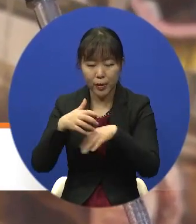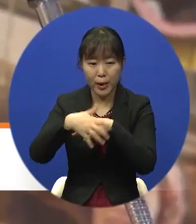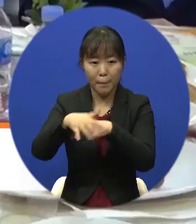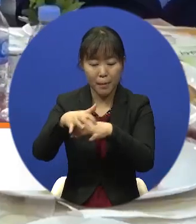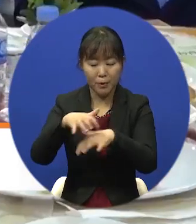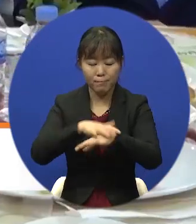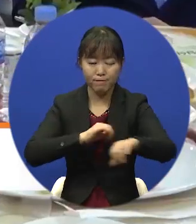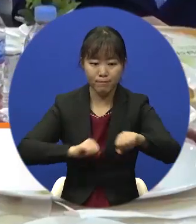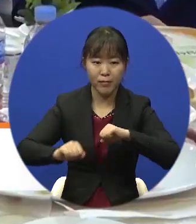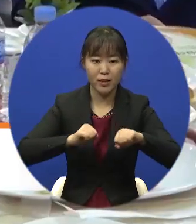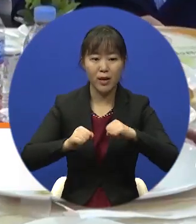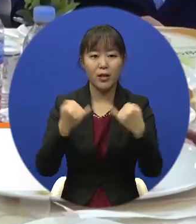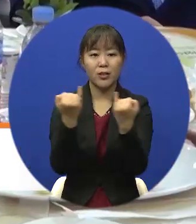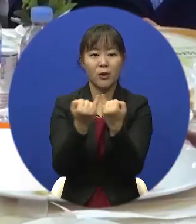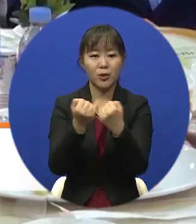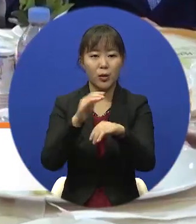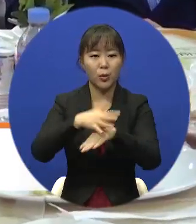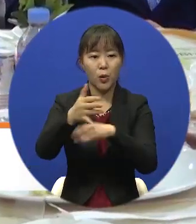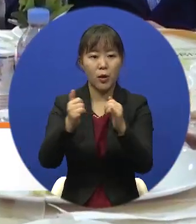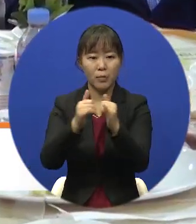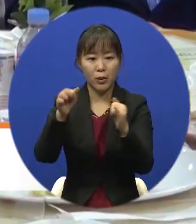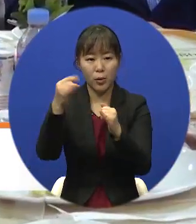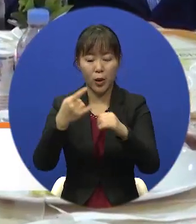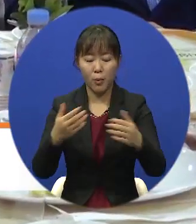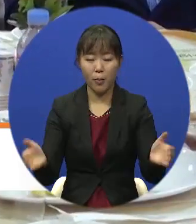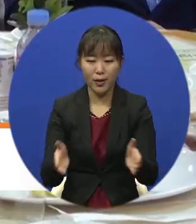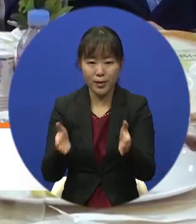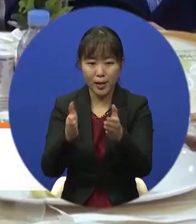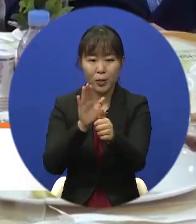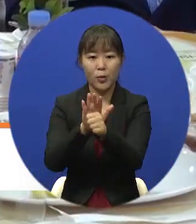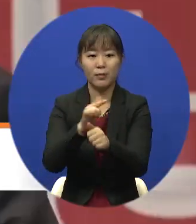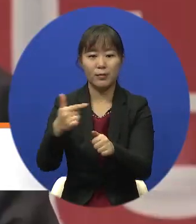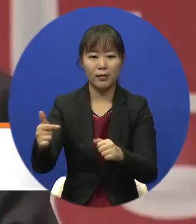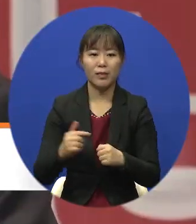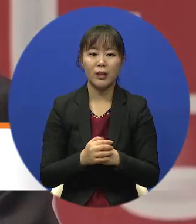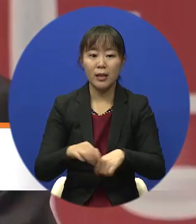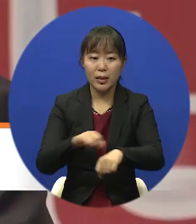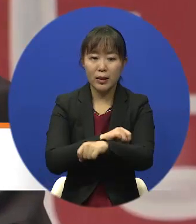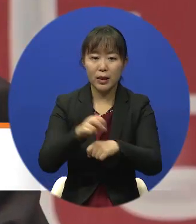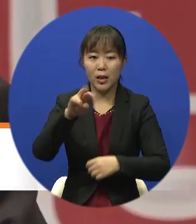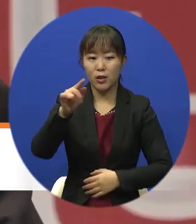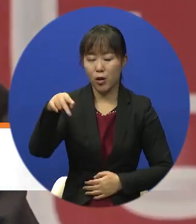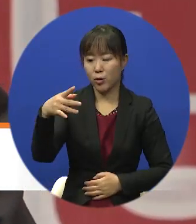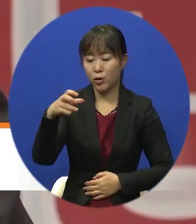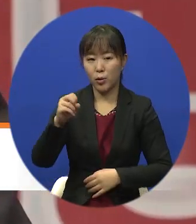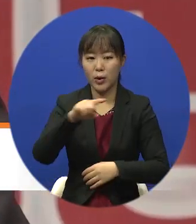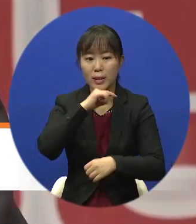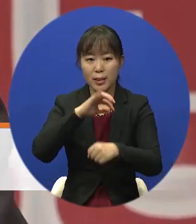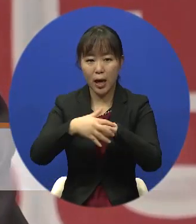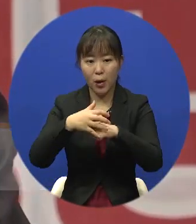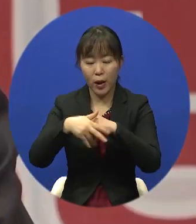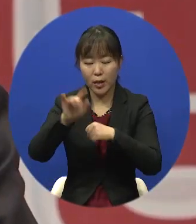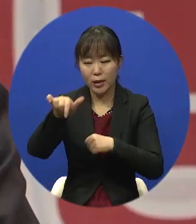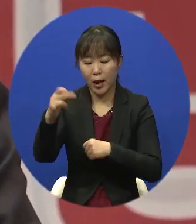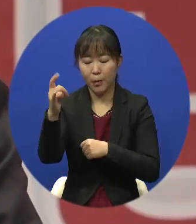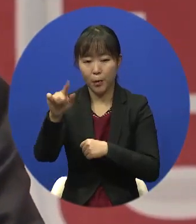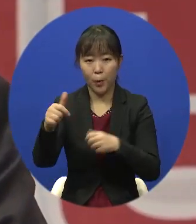펼쳐 여성농업인회 활성화와 발전에 기여했습니다. 특히 연송 사과 장목반을